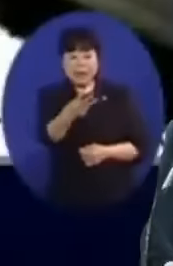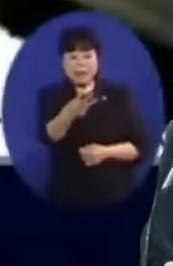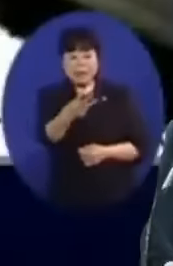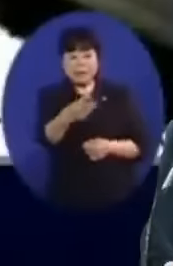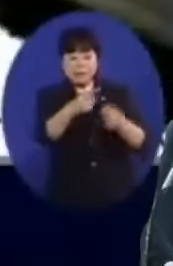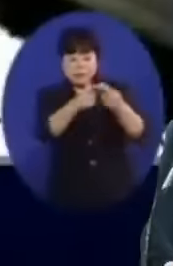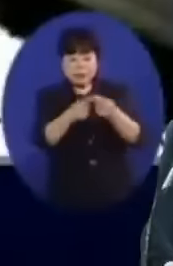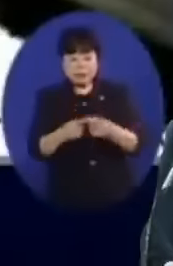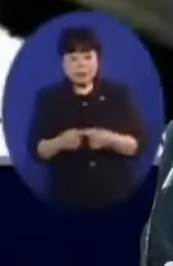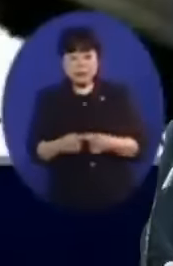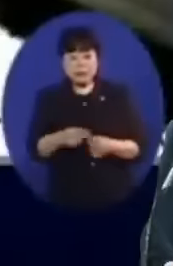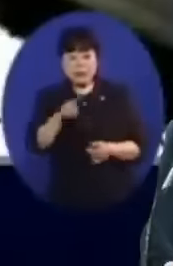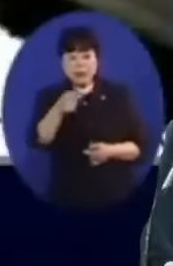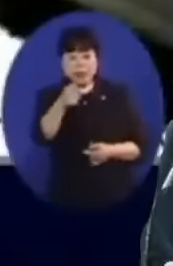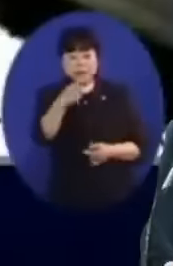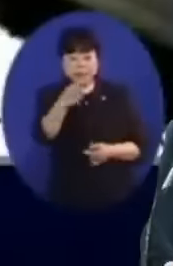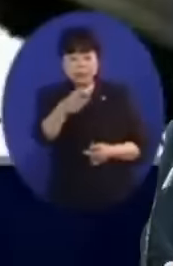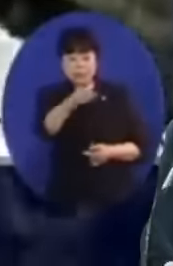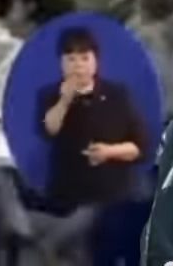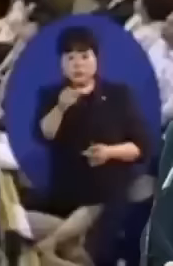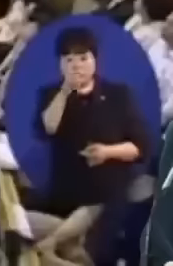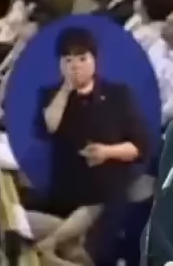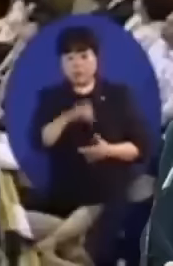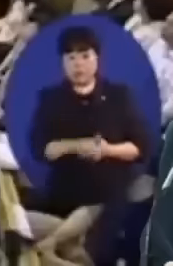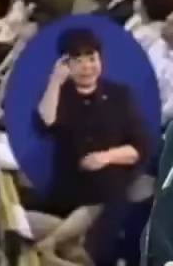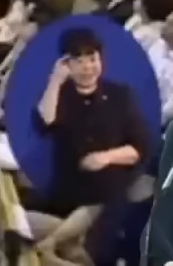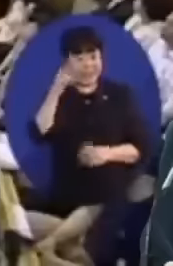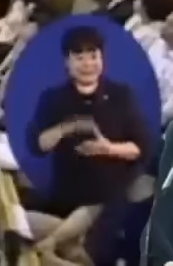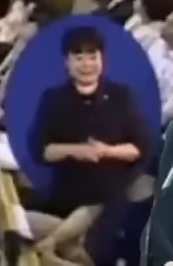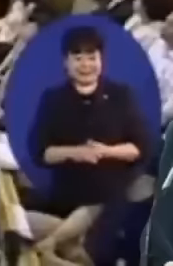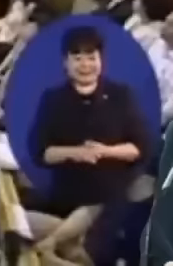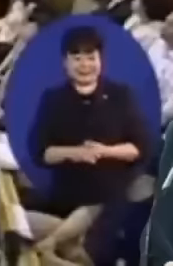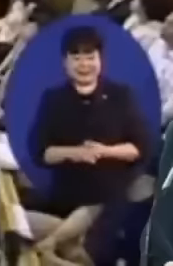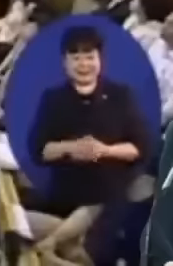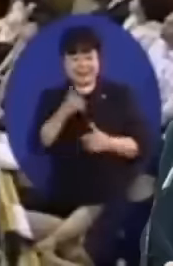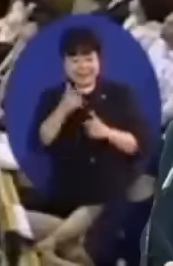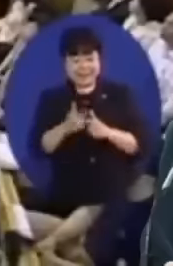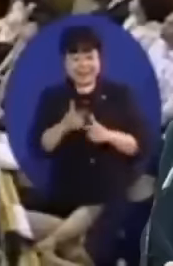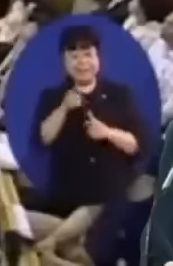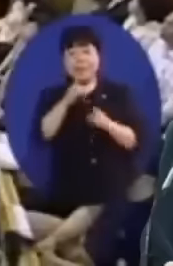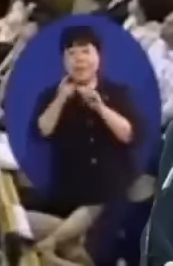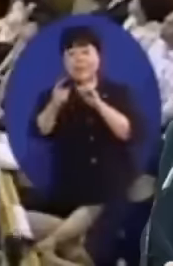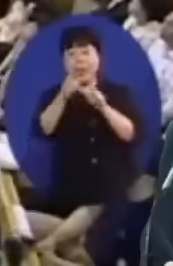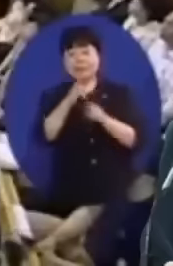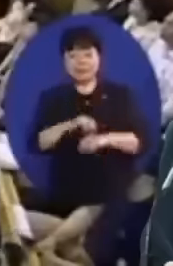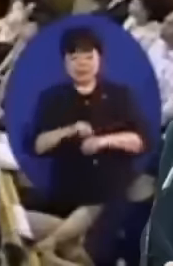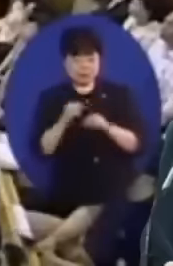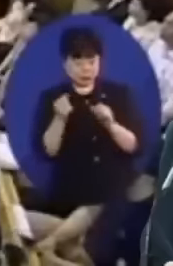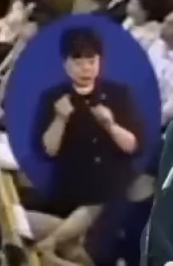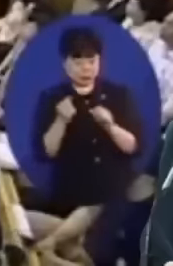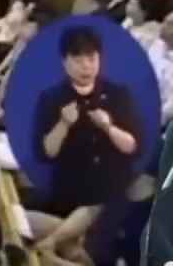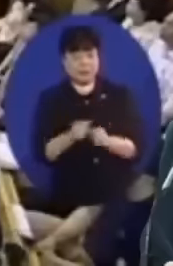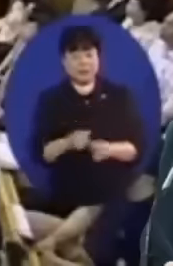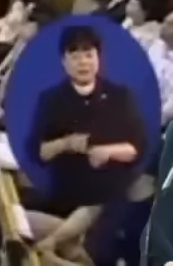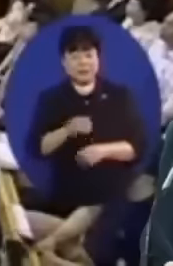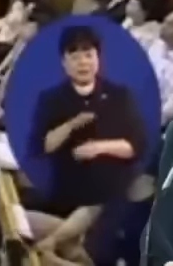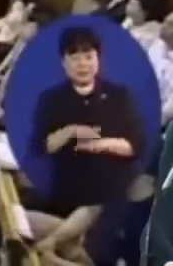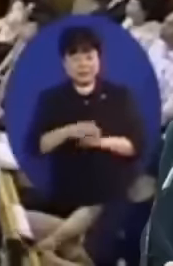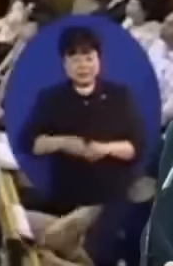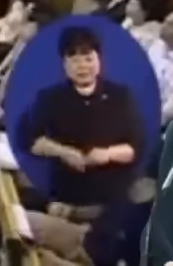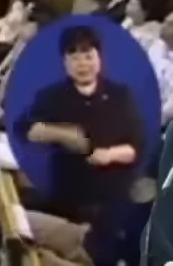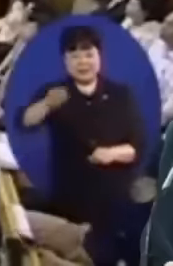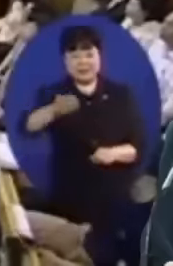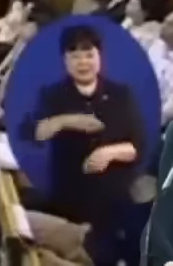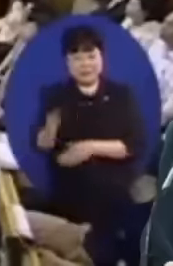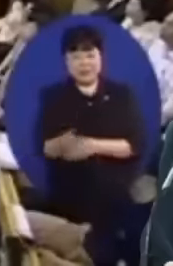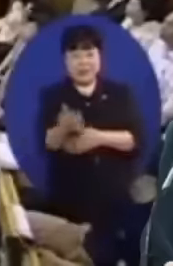153이라는 숫자가 새겨져 있습니다. 이것은 베드로가 예수님의 말씀에 순종하여 그물을 내려서